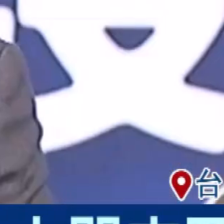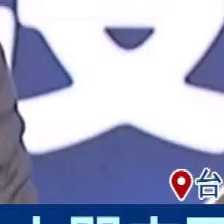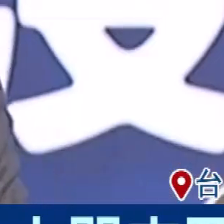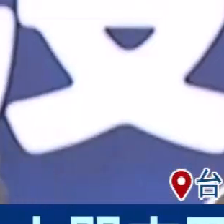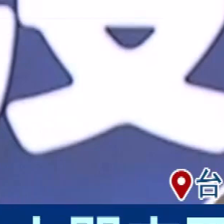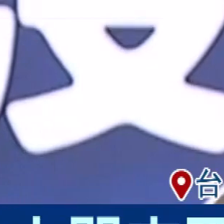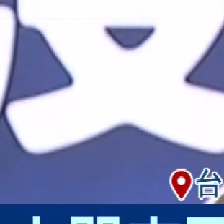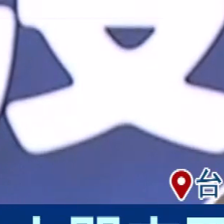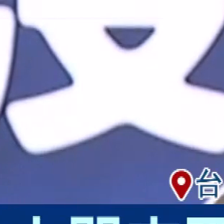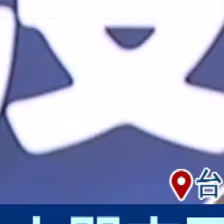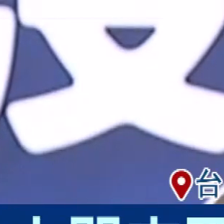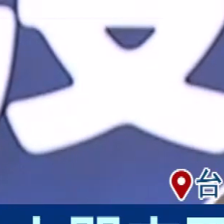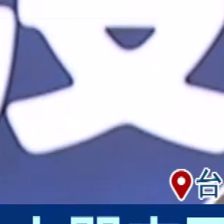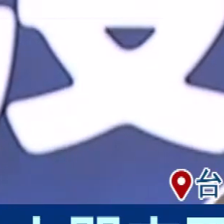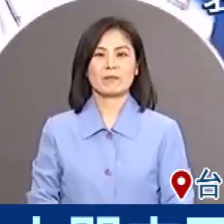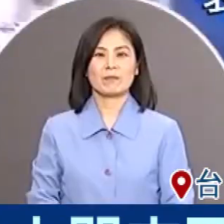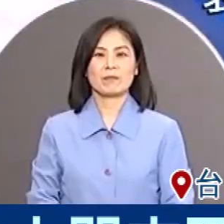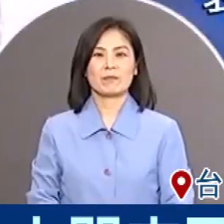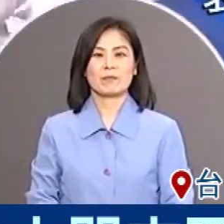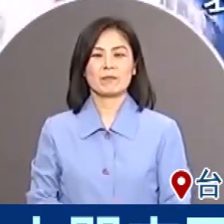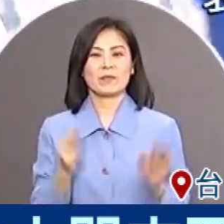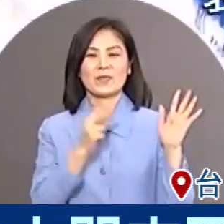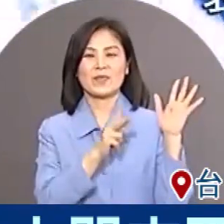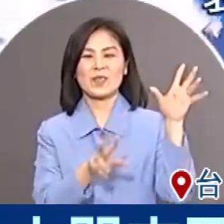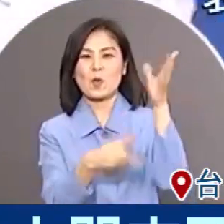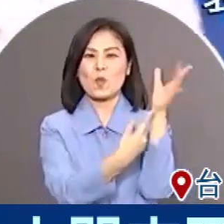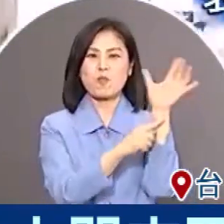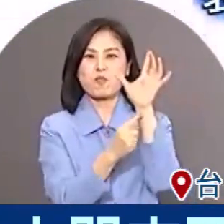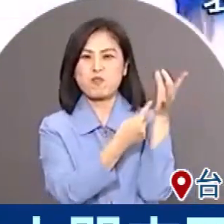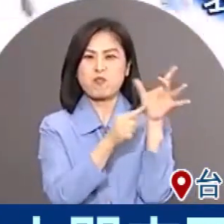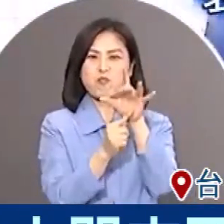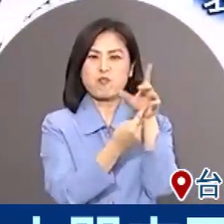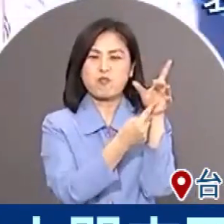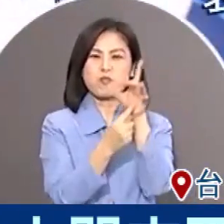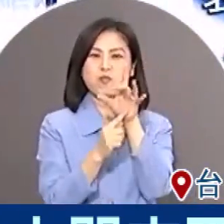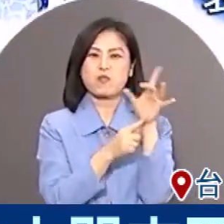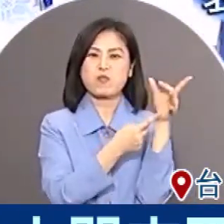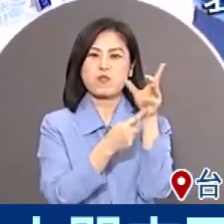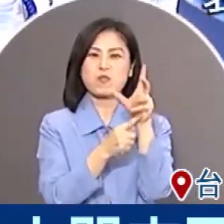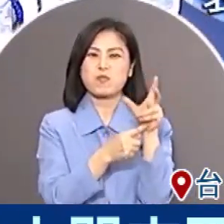生动活泼，还有戏剧桥段。 做完金台喽！